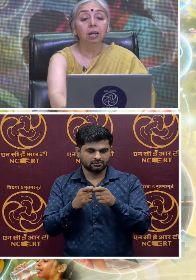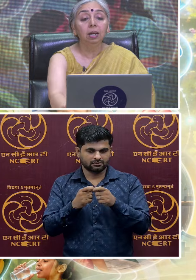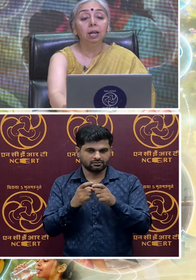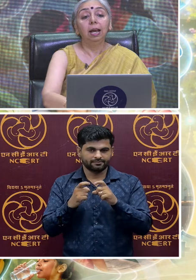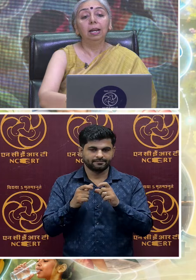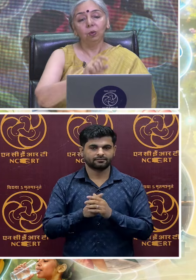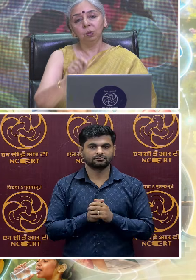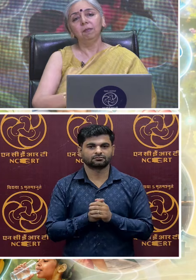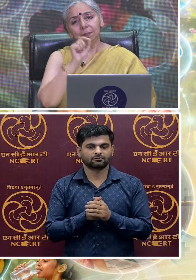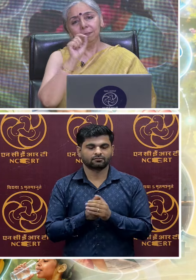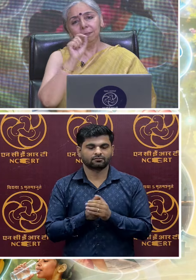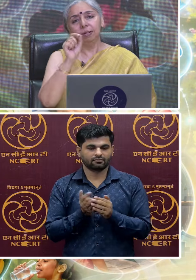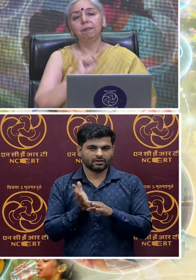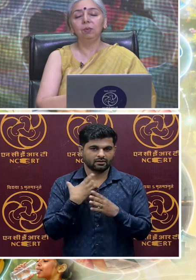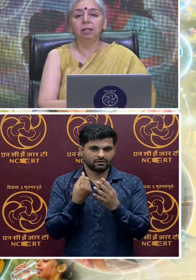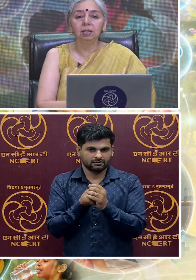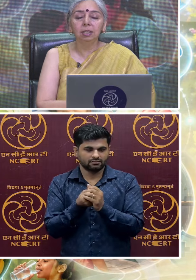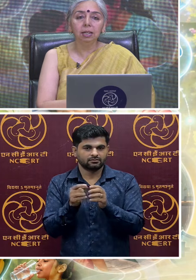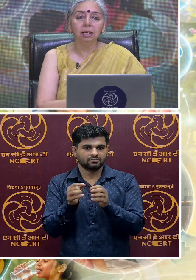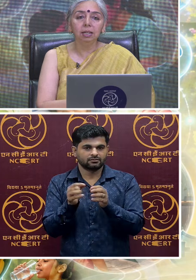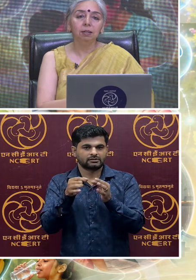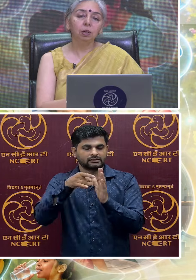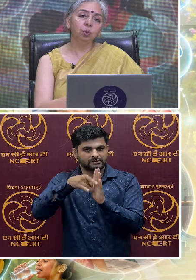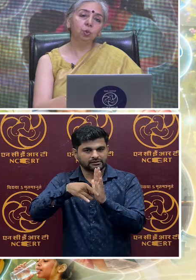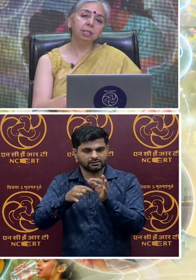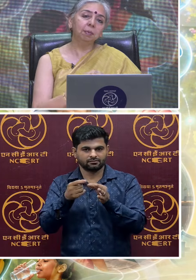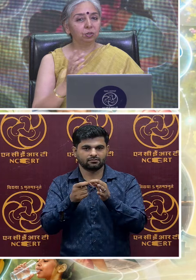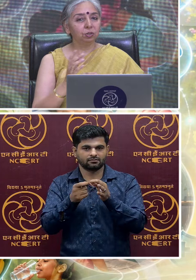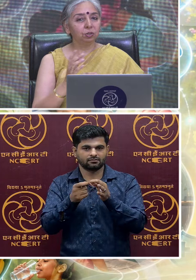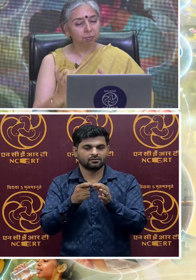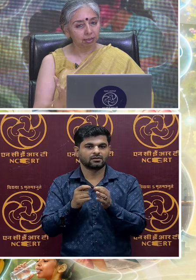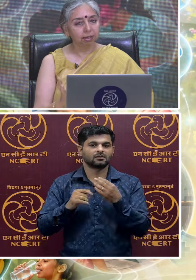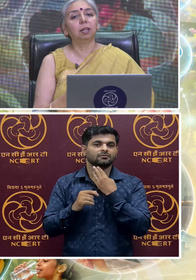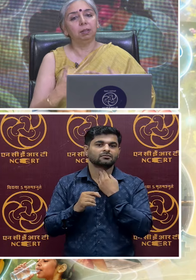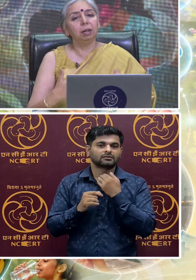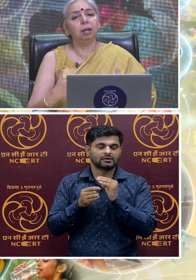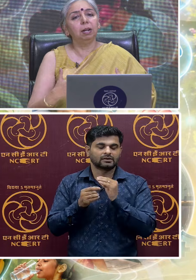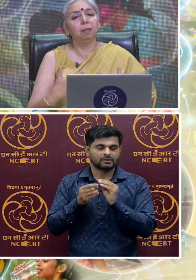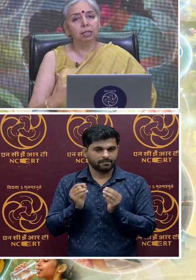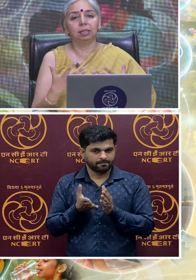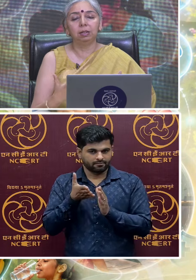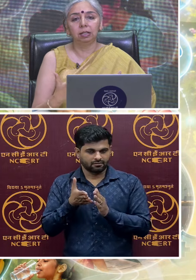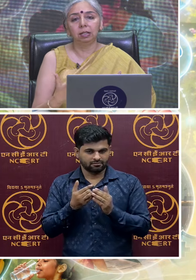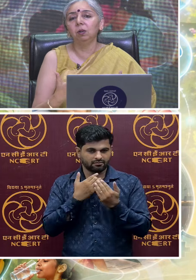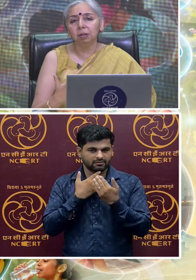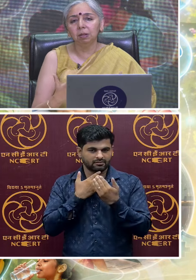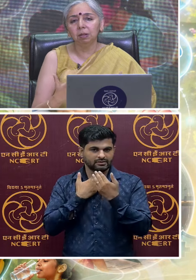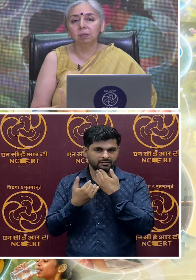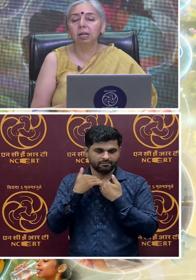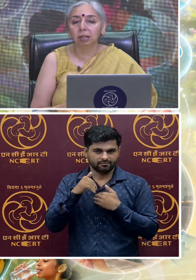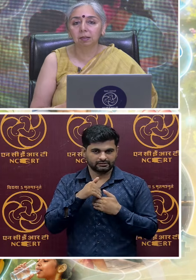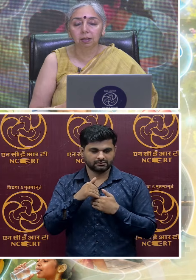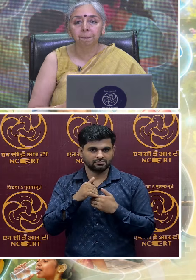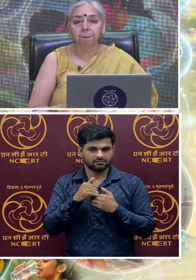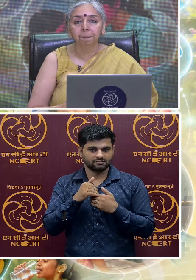क्रेविंग। एंड ऑल्सो वेरी ब्रीफली आई वुड लाइक टू से कि बिकॉज शुगर से हमें प्लेजर मिलता है, हमारा मन करता है मीठा खाने का, और हम कभी